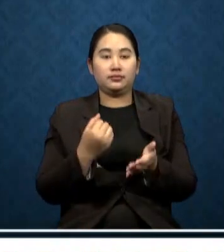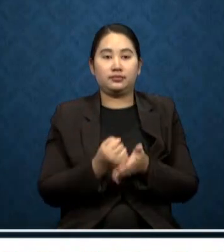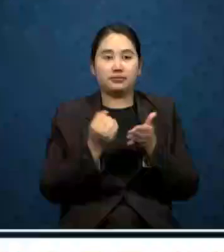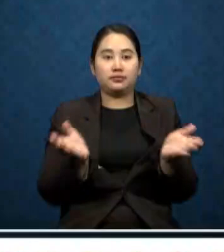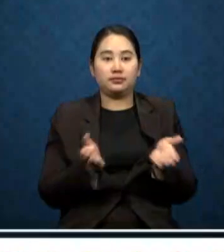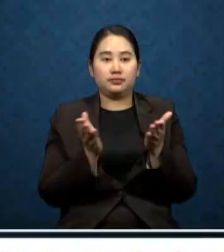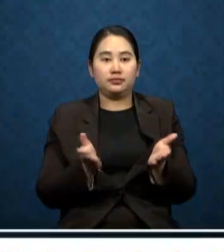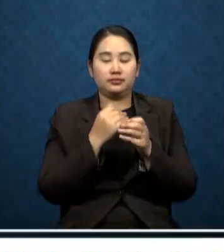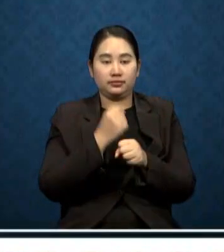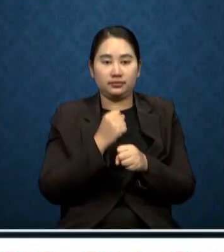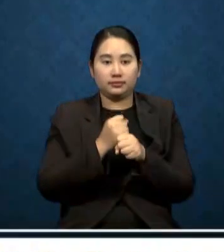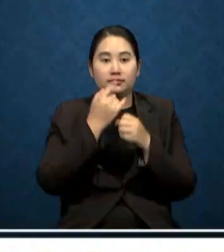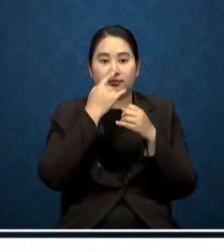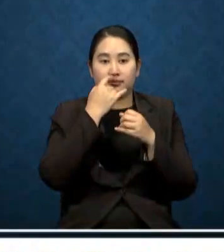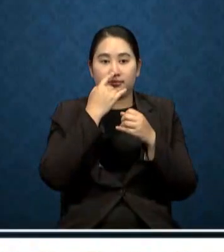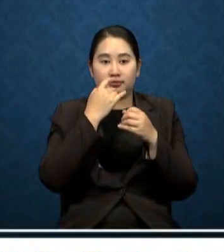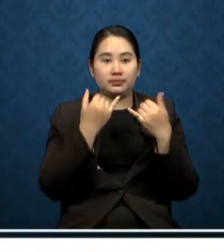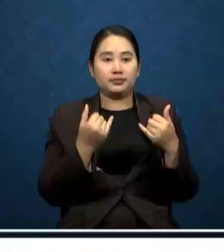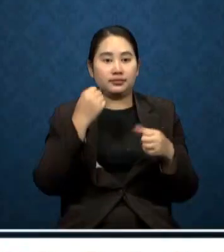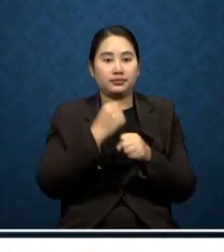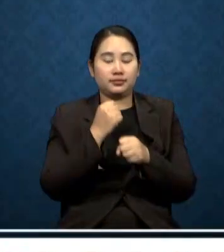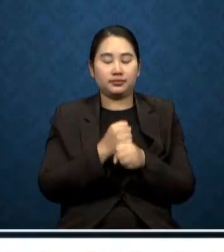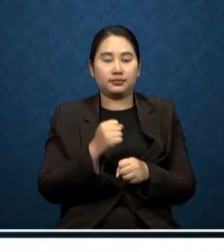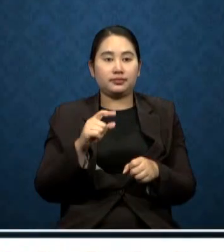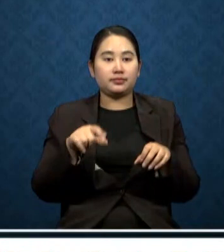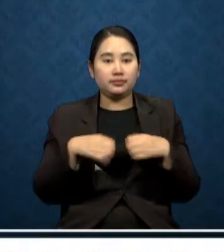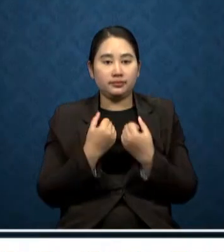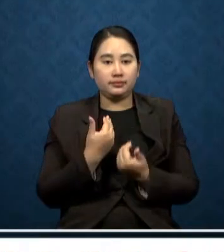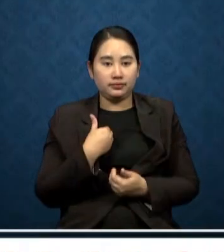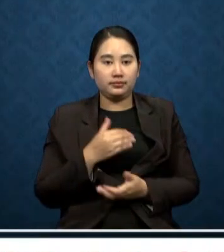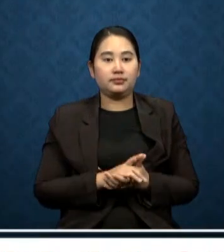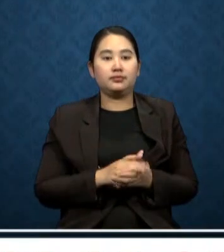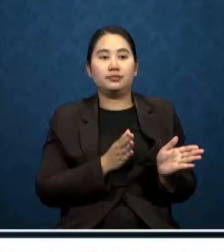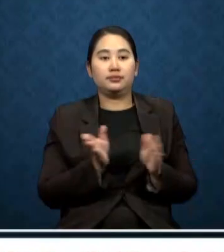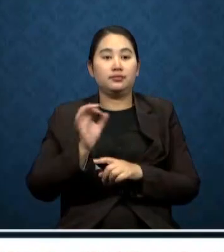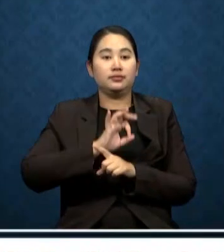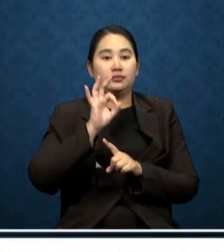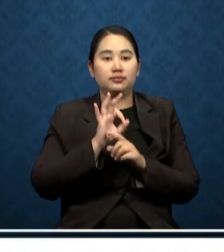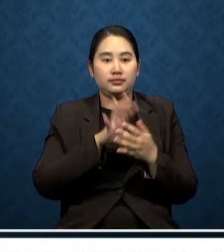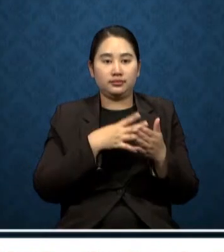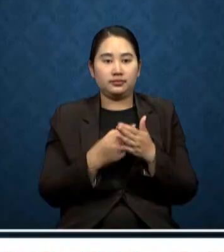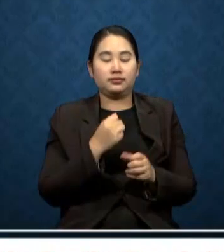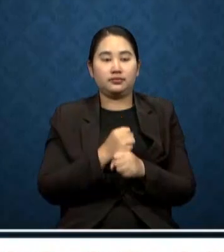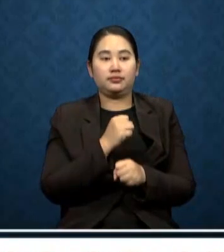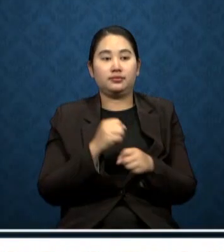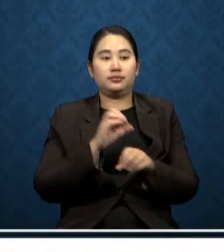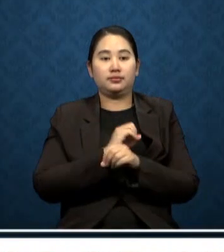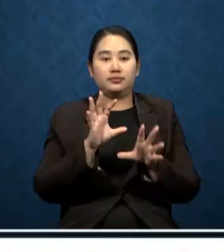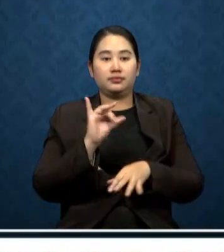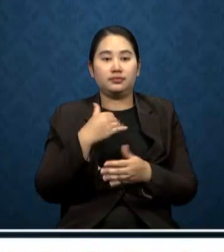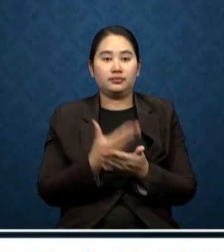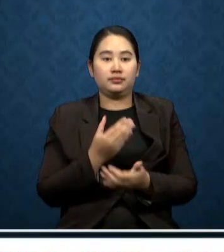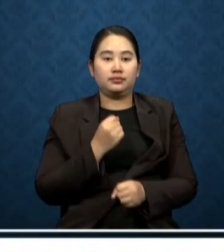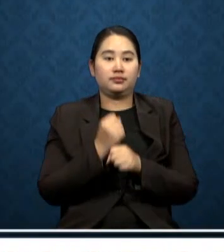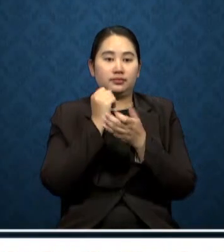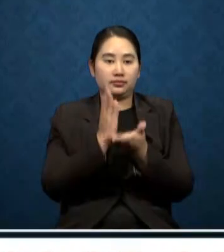ตรนี้ยงขาดกเชิ่มโยงอยู่นะครับต่ไปข้ 9 ก็เป็นเรื่องขาดบรรษการ และน่ทางราเกิเชีดเทยรในการปร alleyจากเงินเข้